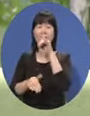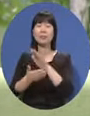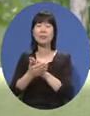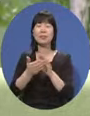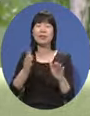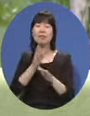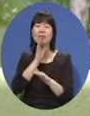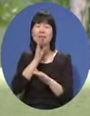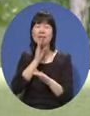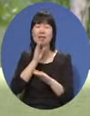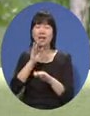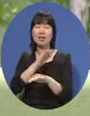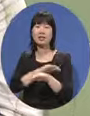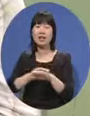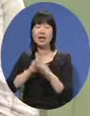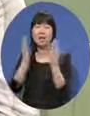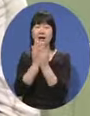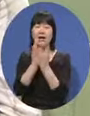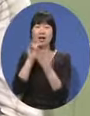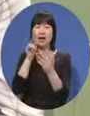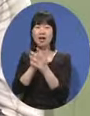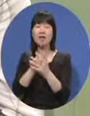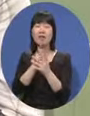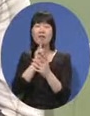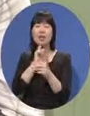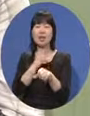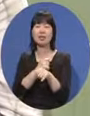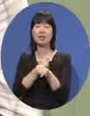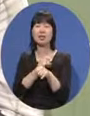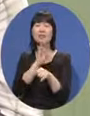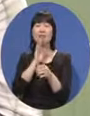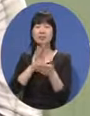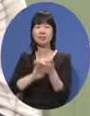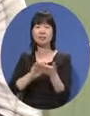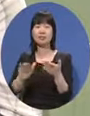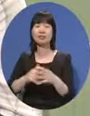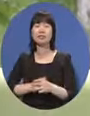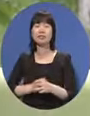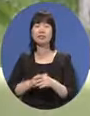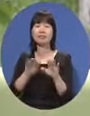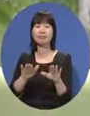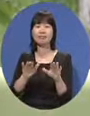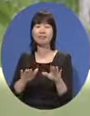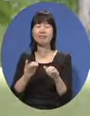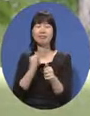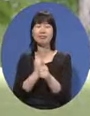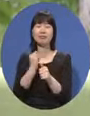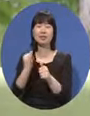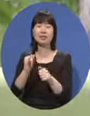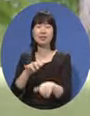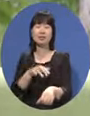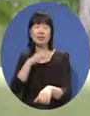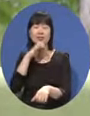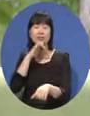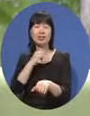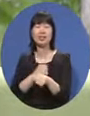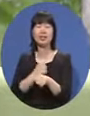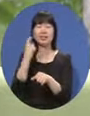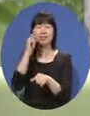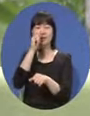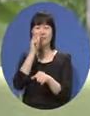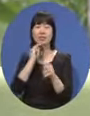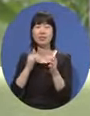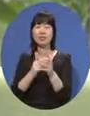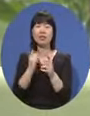4 정말 적시적소에 딱 필요한 말씀하시는게 맞습니다 4 자 이렇게 아내들의 불만 또 들어봤습니다